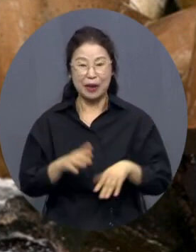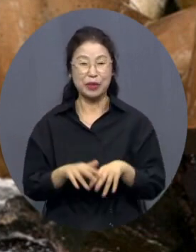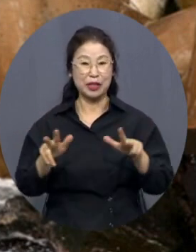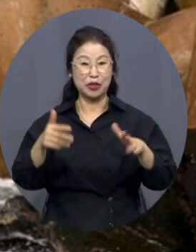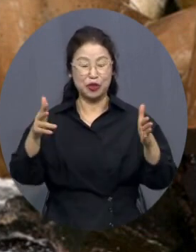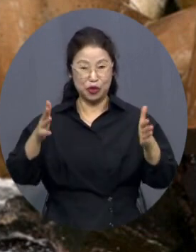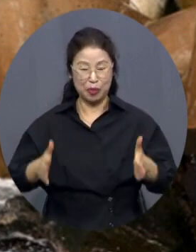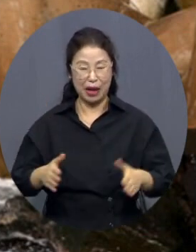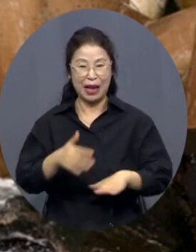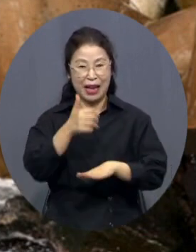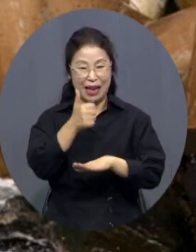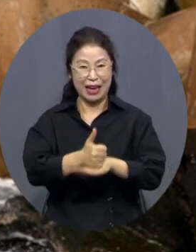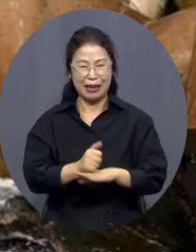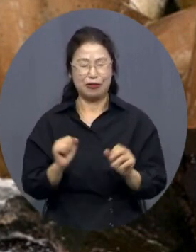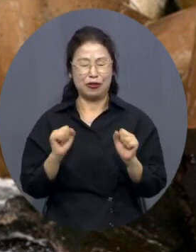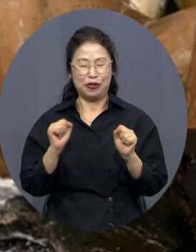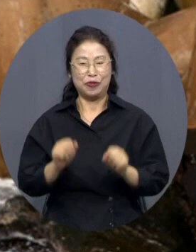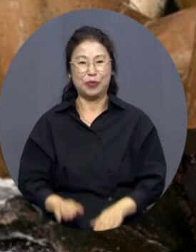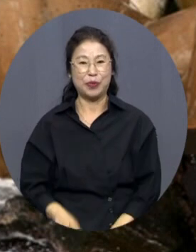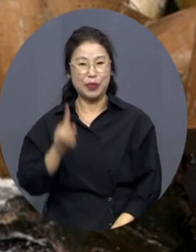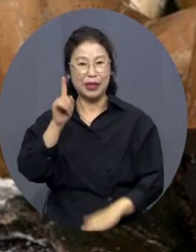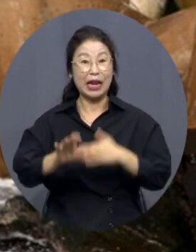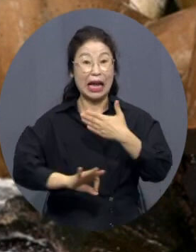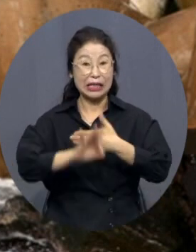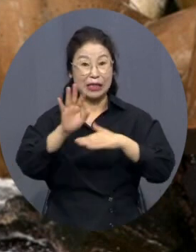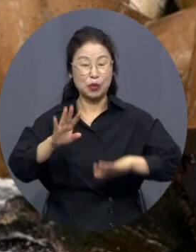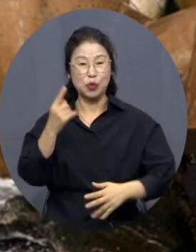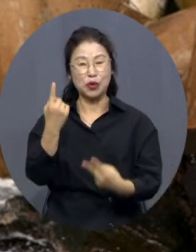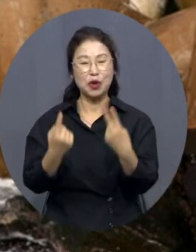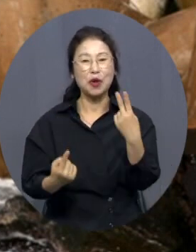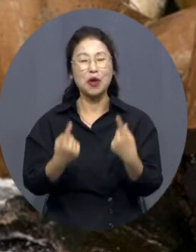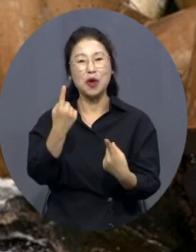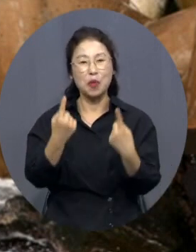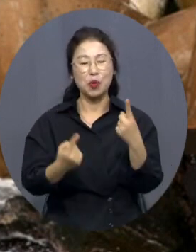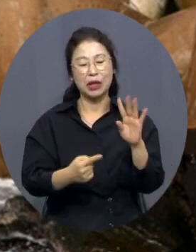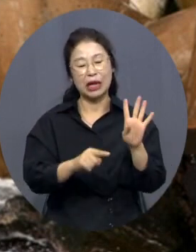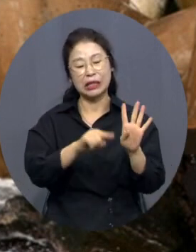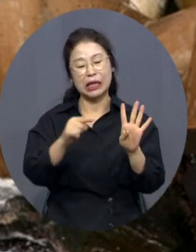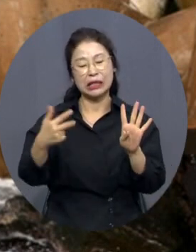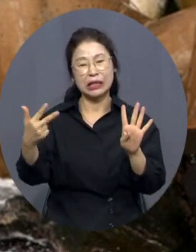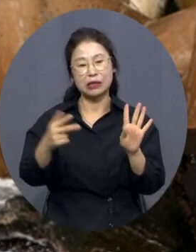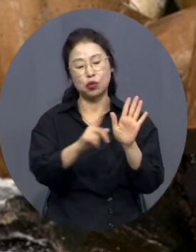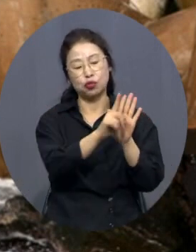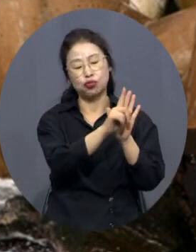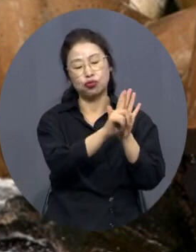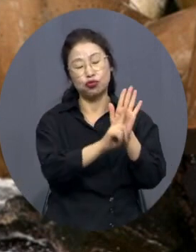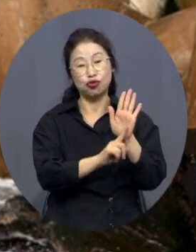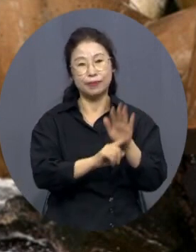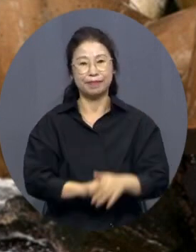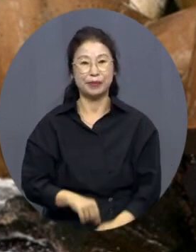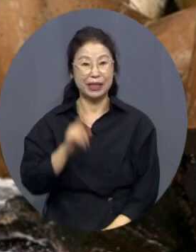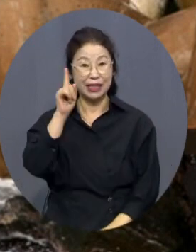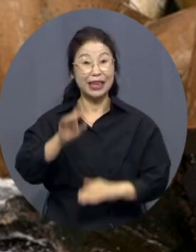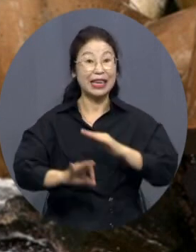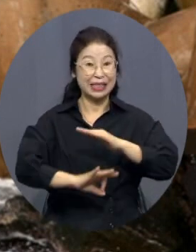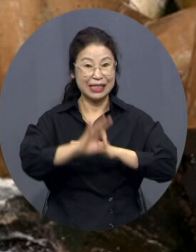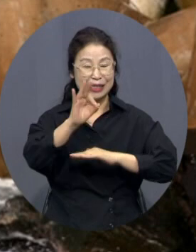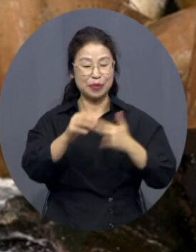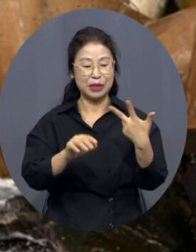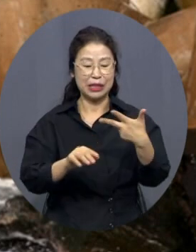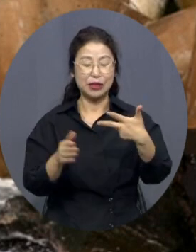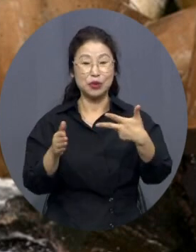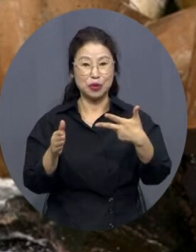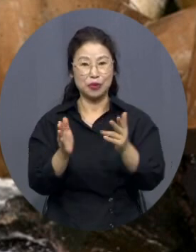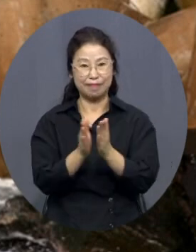주말에는 쌀쌀하겠습니다 내일 아침 기온이 오늘 아침보다 4에서 7도 가량 뚝 떨어집니다 내일 아침 7도 한